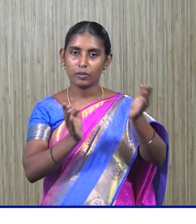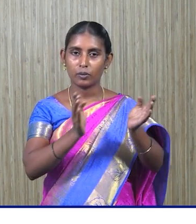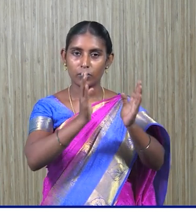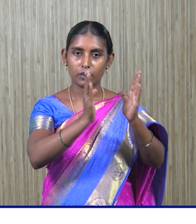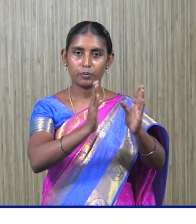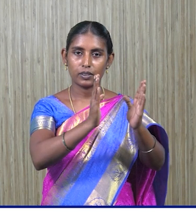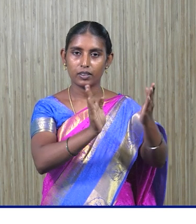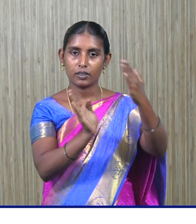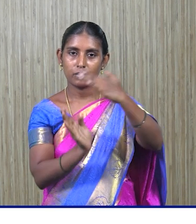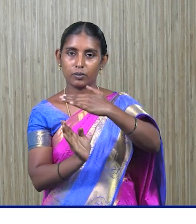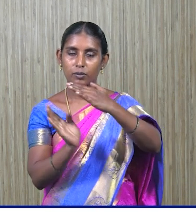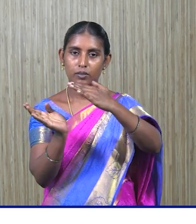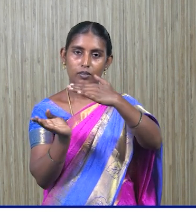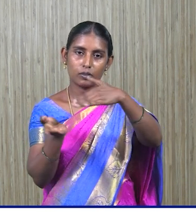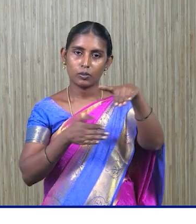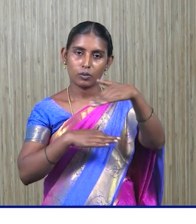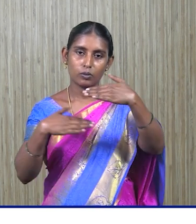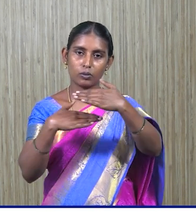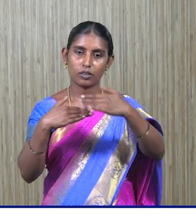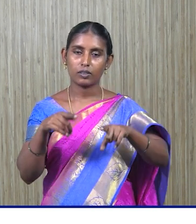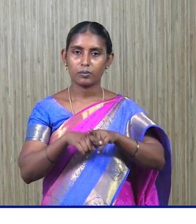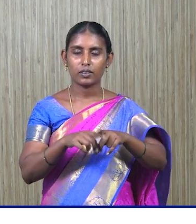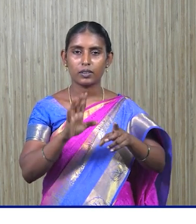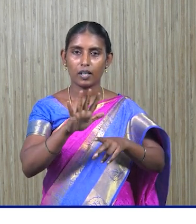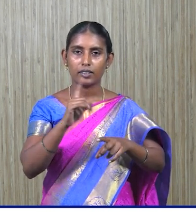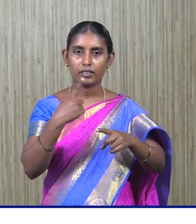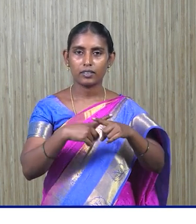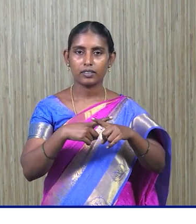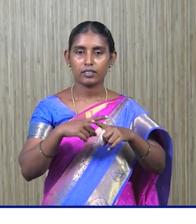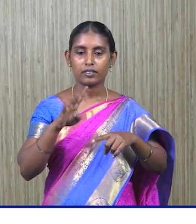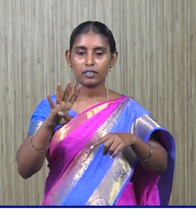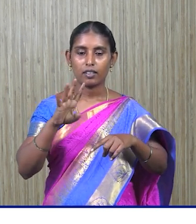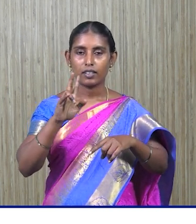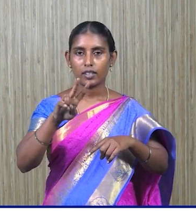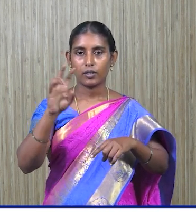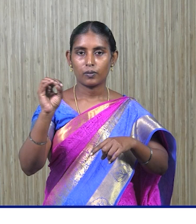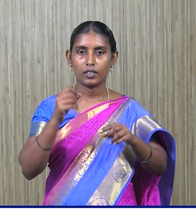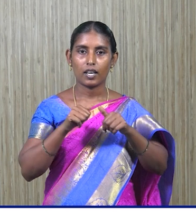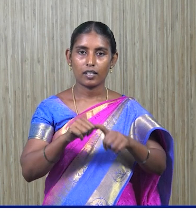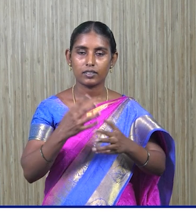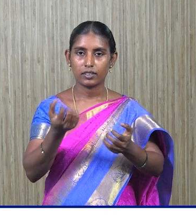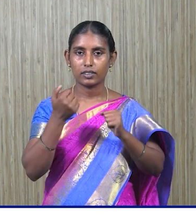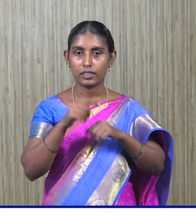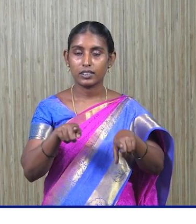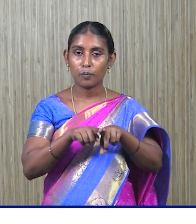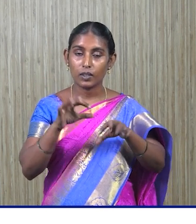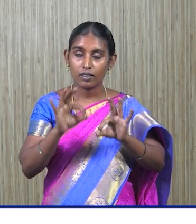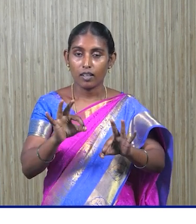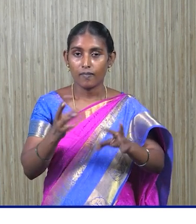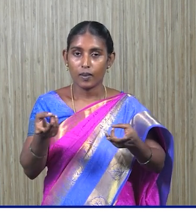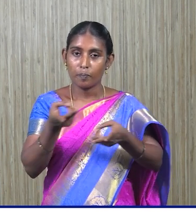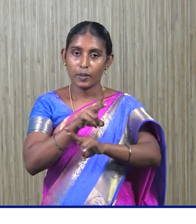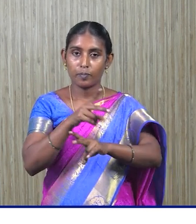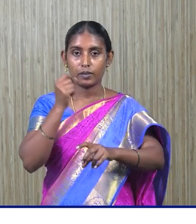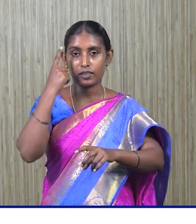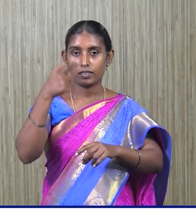பார்க்கும்போது 5 × 4 = 20 என்று நமக்கு கிடைக்கின்றது. அப்போ இதன் மூலமாக பெருக்கலின் பரிமாற்ற பண்பை தெளிவாக புரிந்து கொள்ள முடியும். அடுத்து